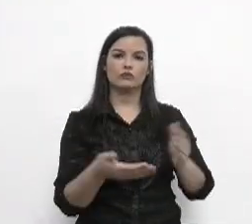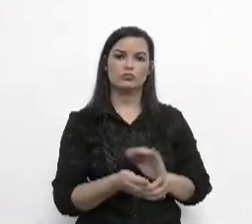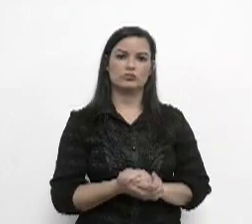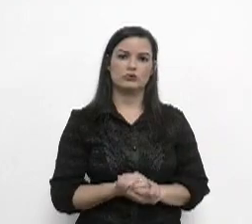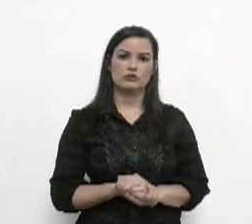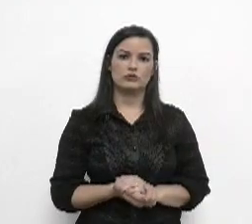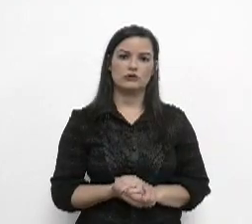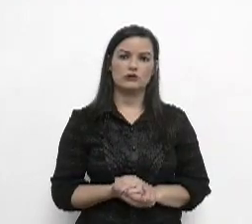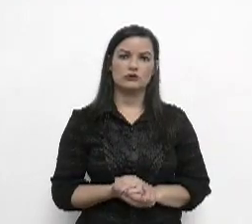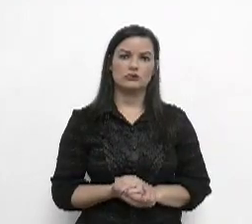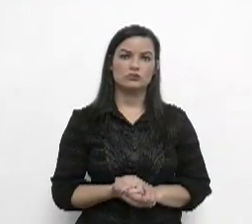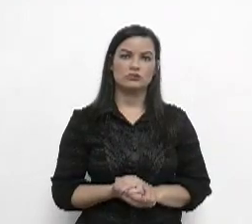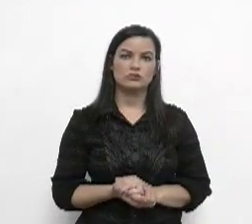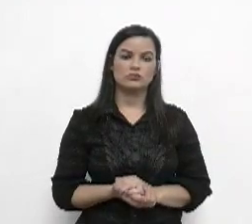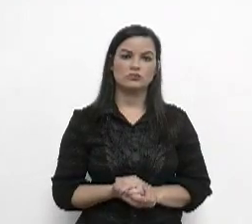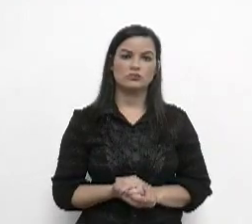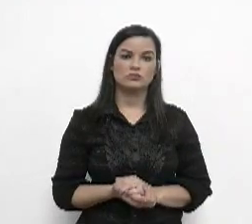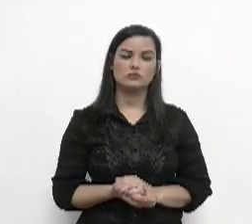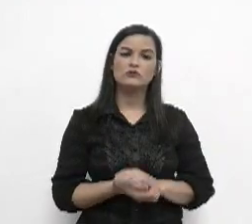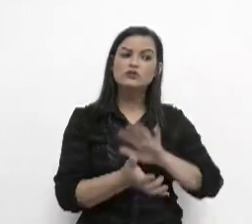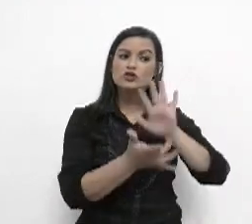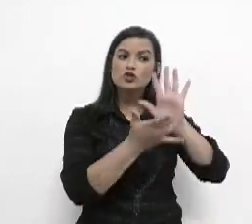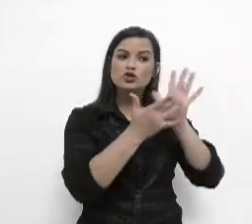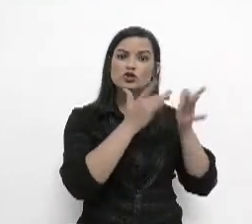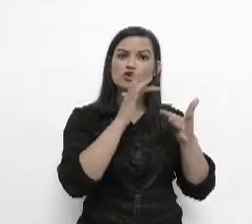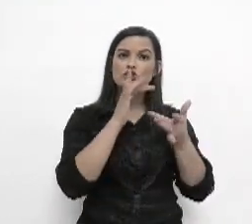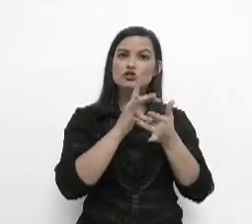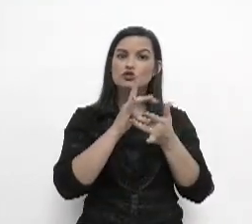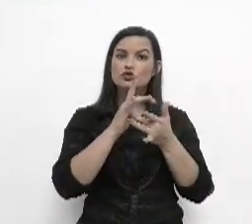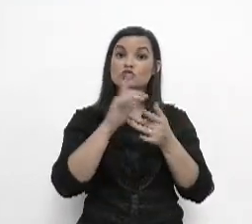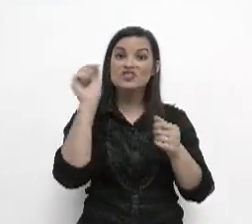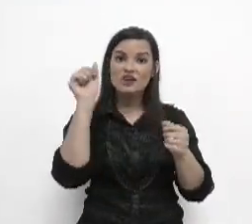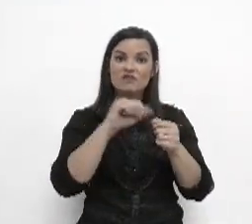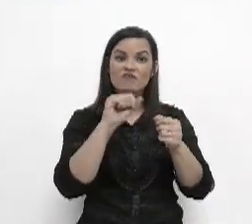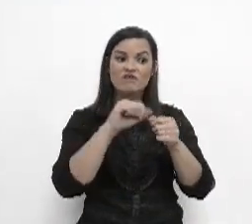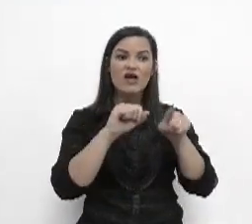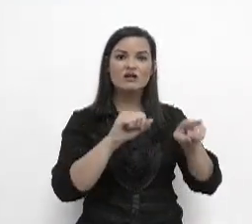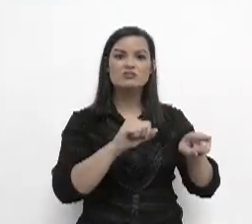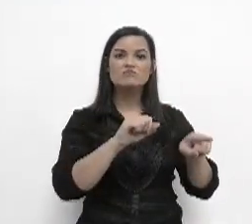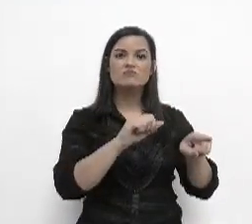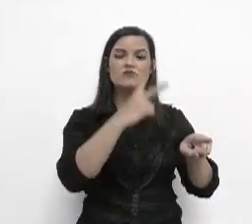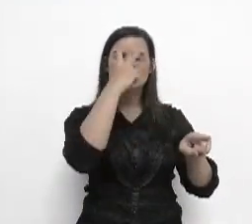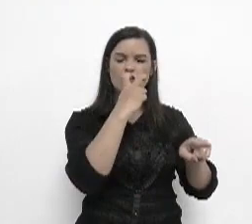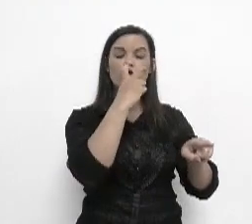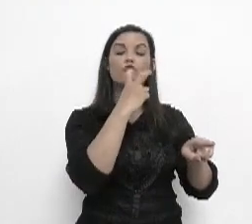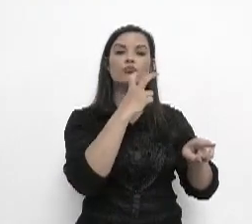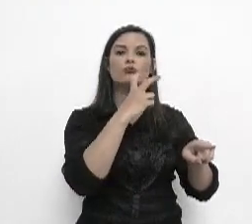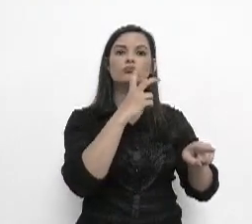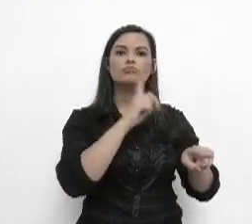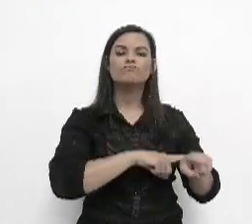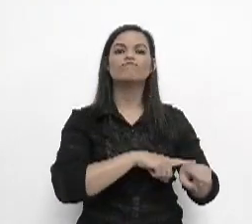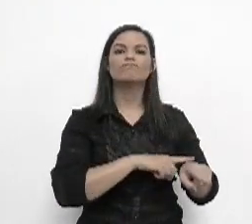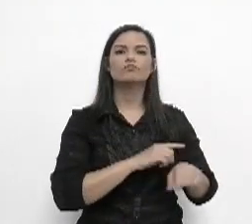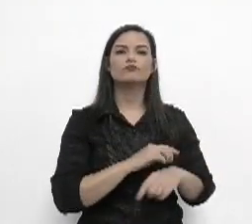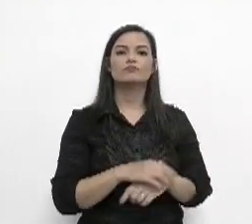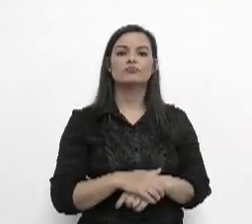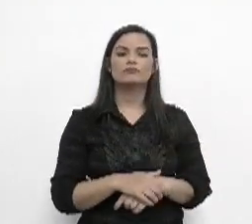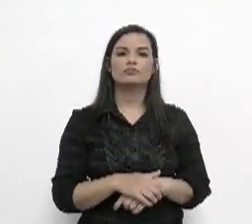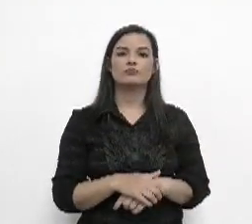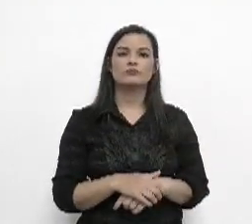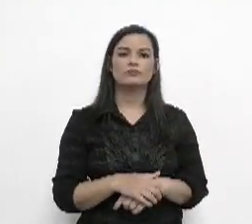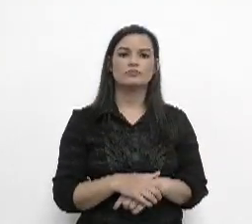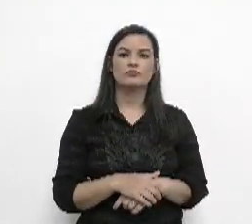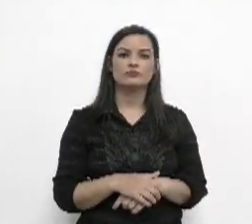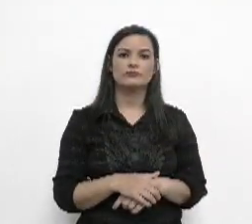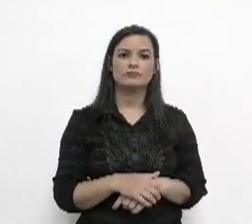보지 못하게 만드신 분이 예수님입니다. Foi Jesus que cegou os seus olhos naquele momento. 그런데 그 예수님이 다시 사울의 눈을 뜨게 만들어 E 주십니다.